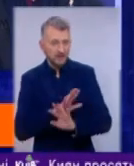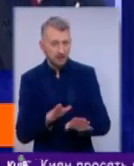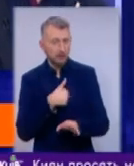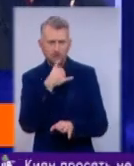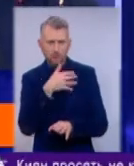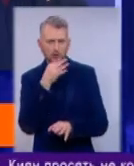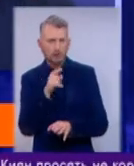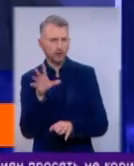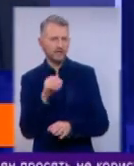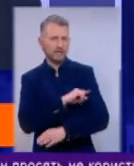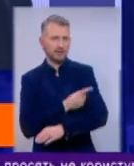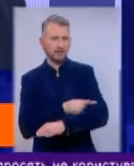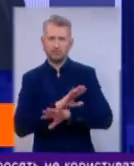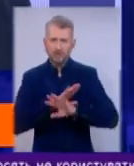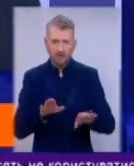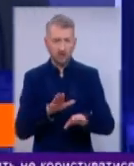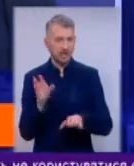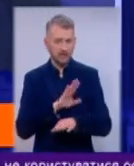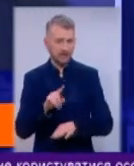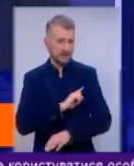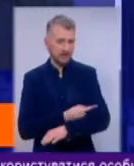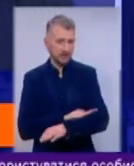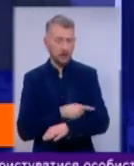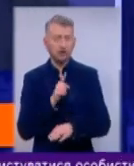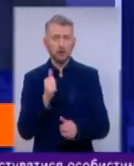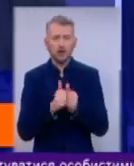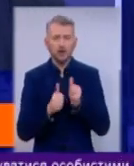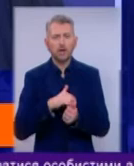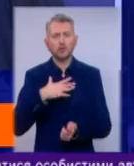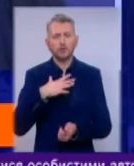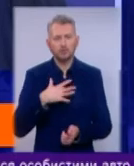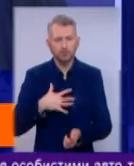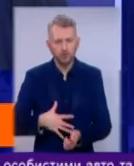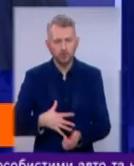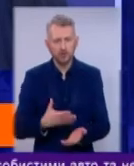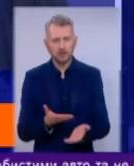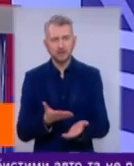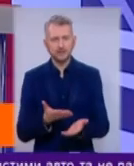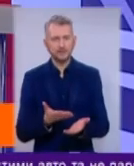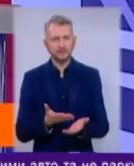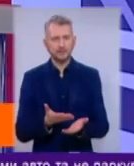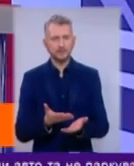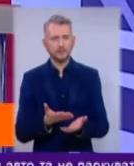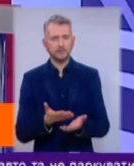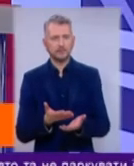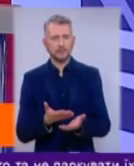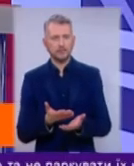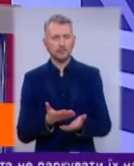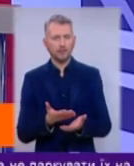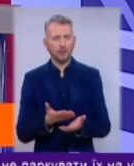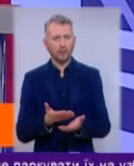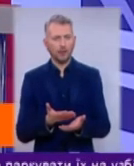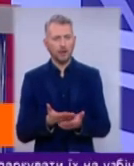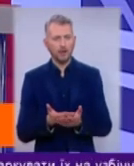що от вони всесильні. Вони не всесильні. І дуже часто вони змушені йти на ну, скажімо так,